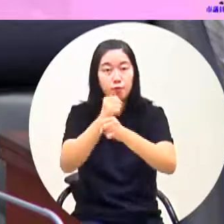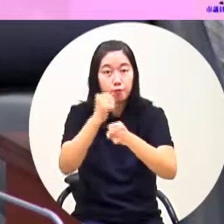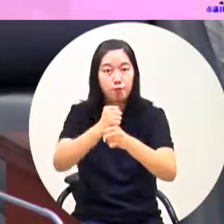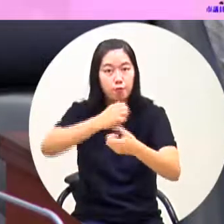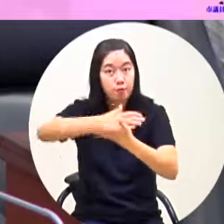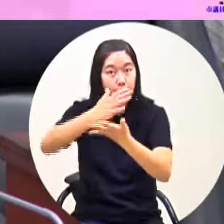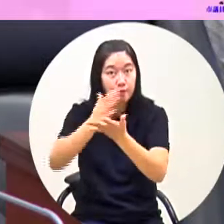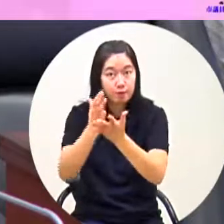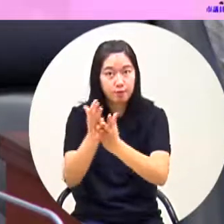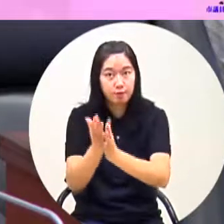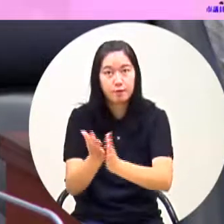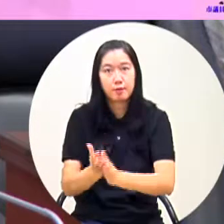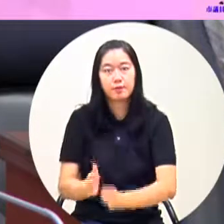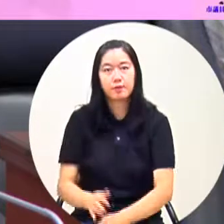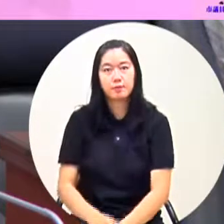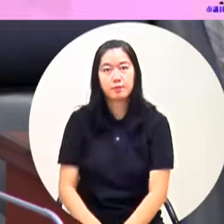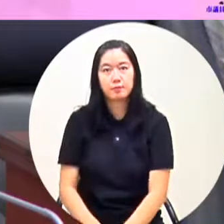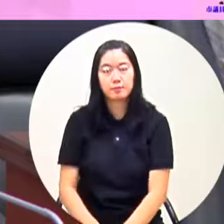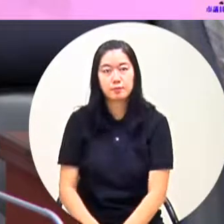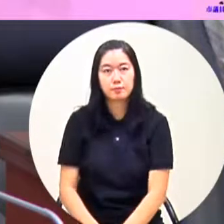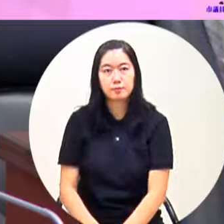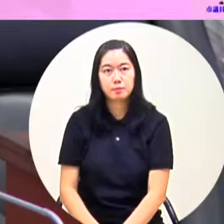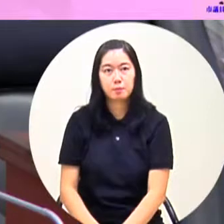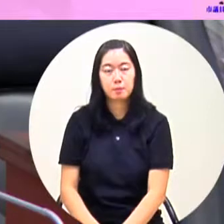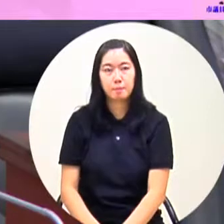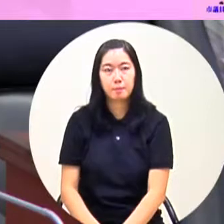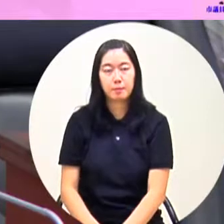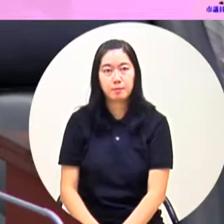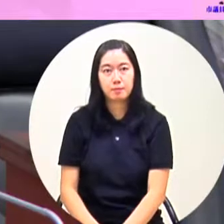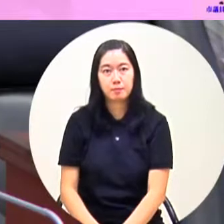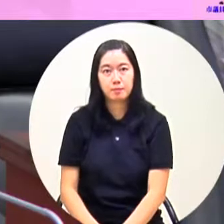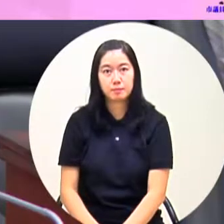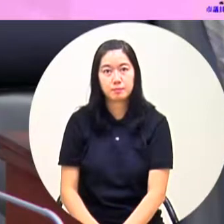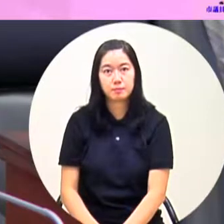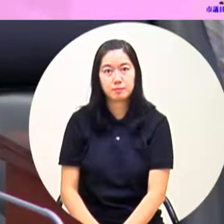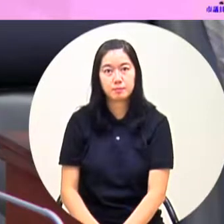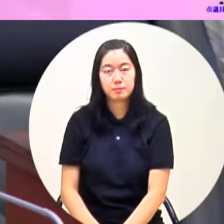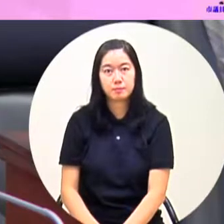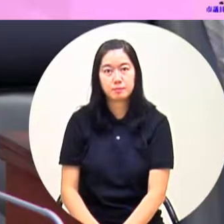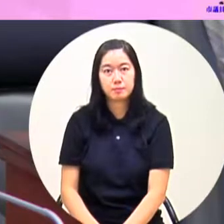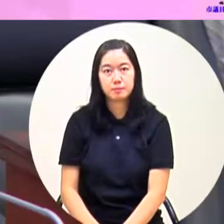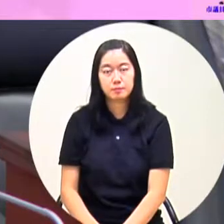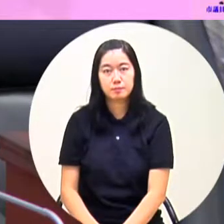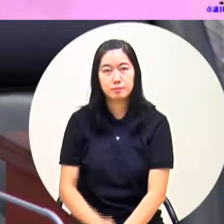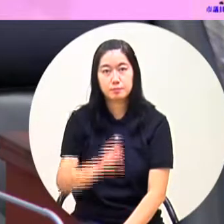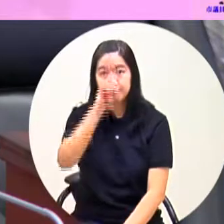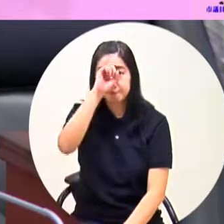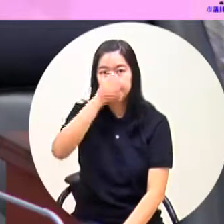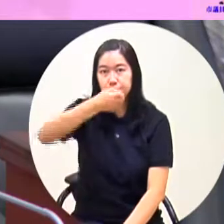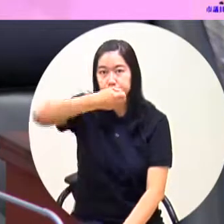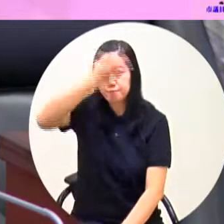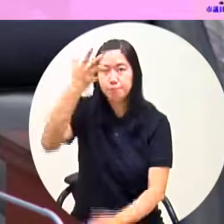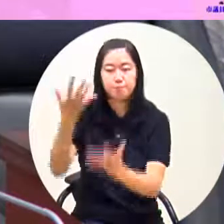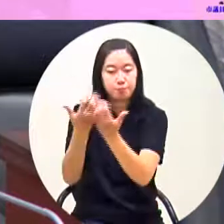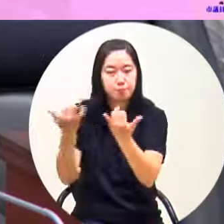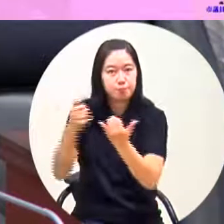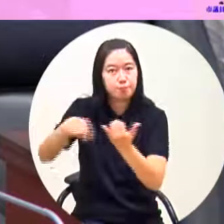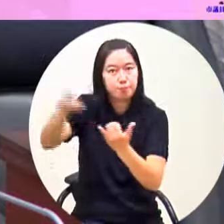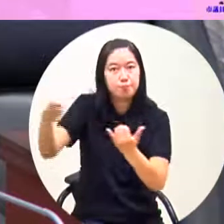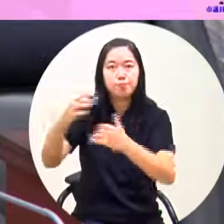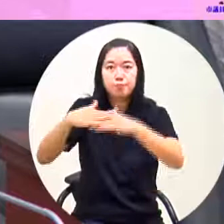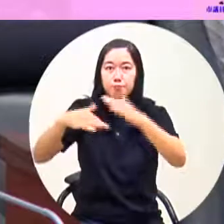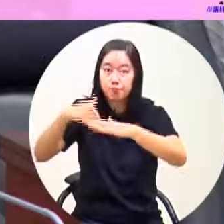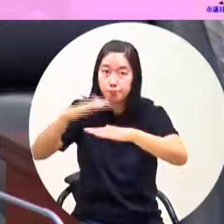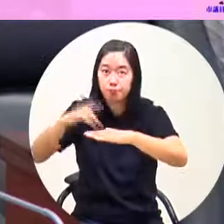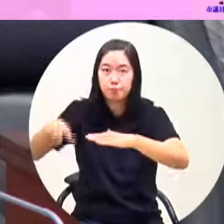面。多元化的电子参与的管道，那强化与青年学子互